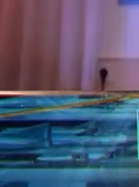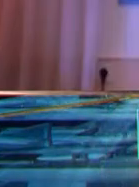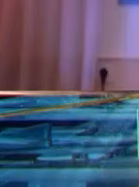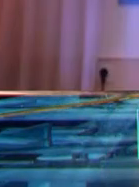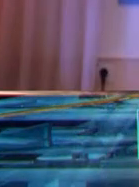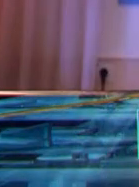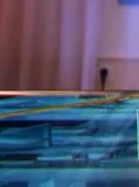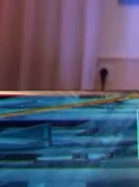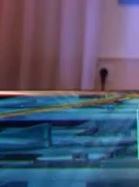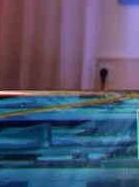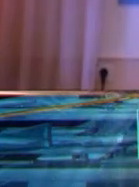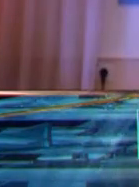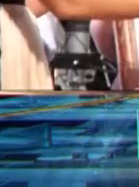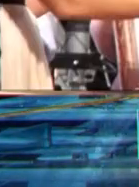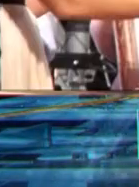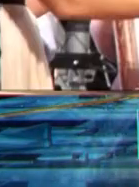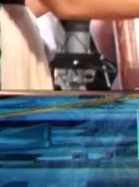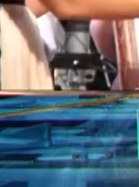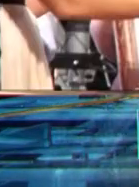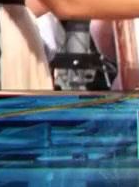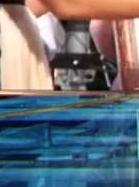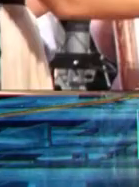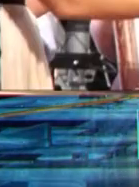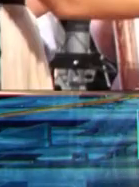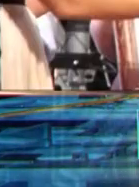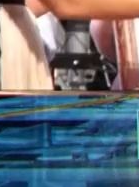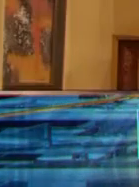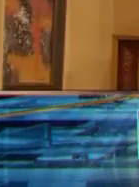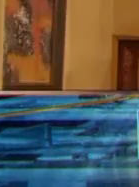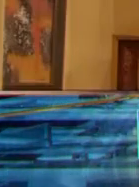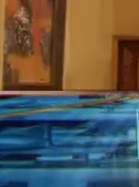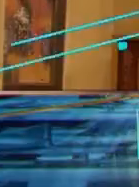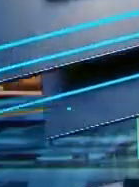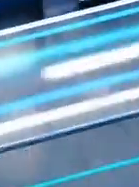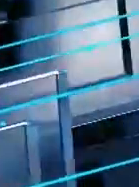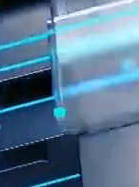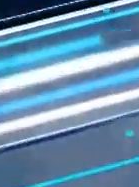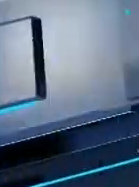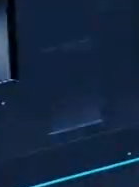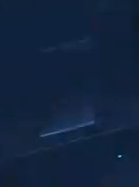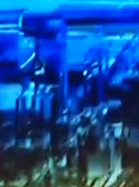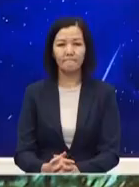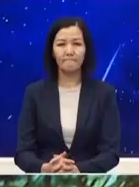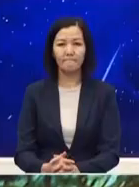байқауда жетісулық суретші қыздың күзгі пейзажы таңдаулы танылыпты.